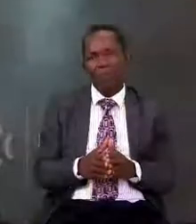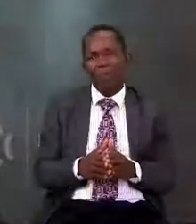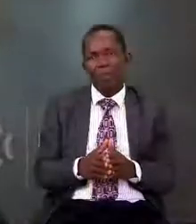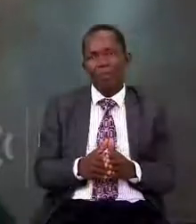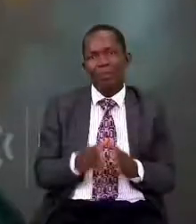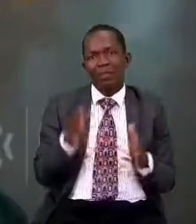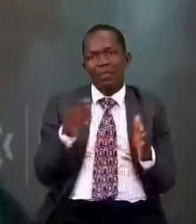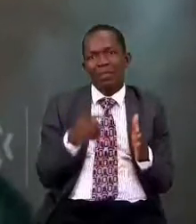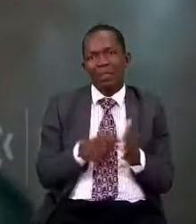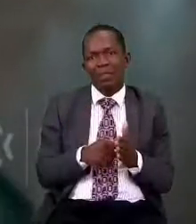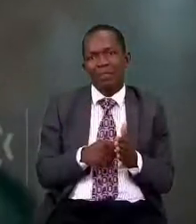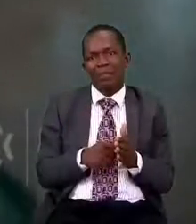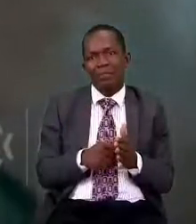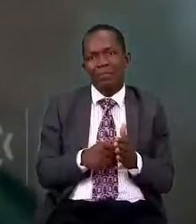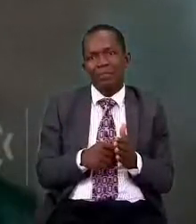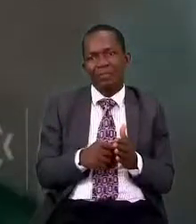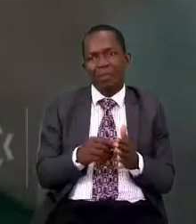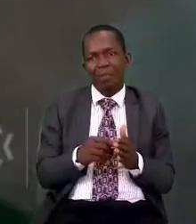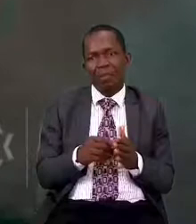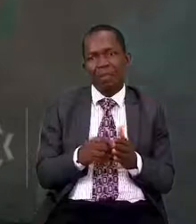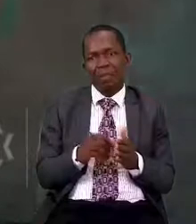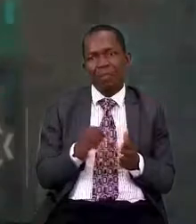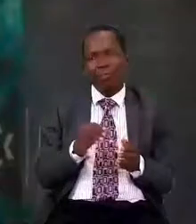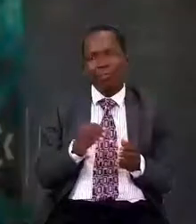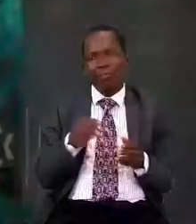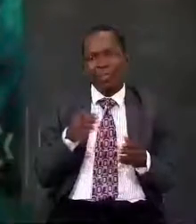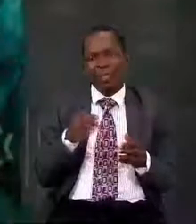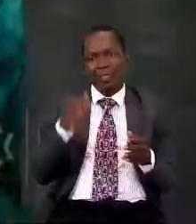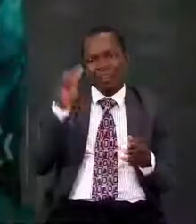chirurgicale que sinon tu ne peux pas suivre. Je dis, je vais suivre.